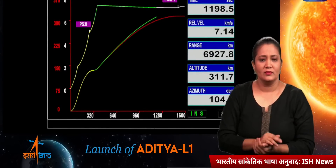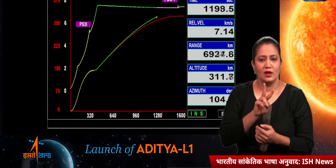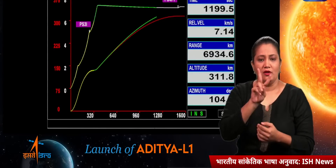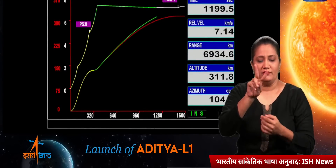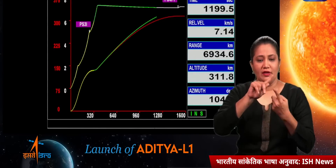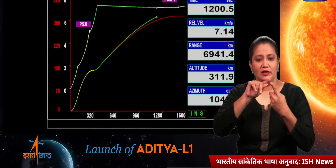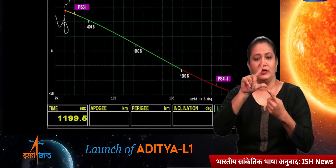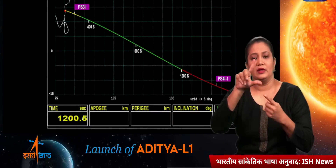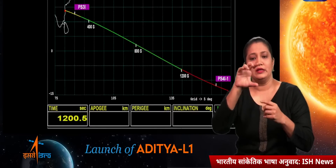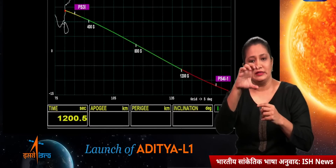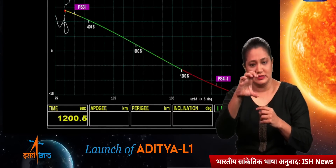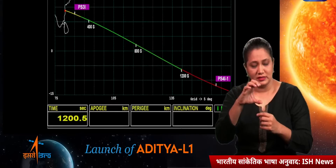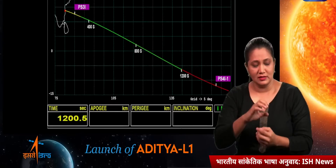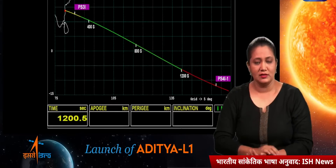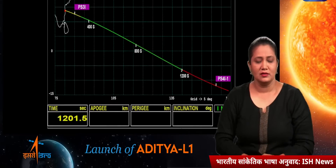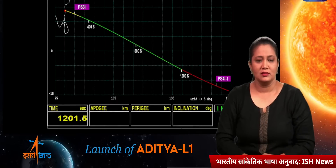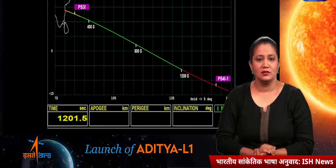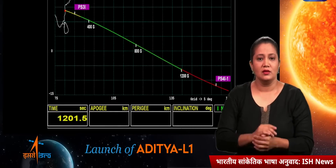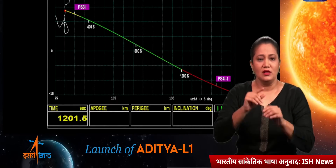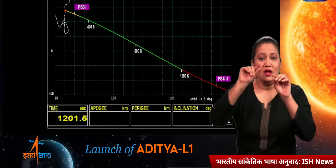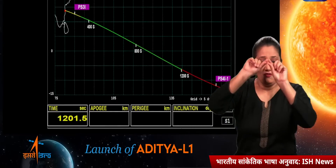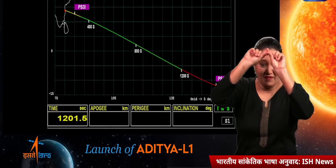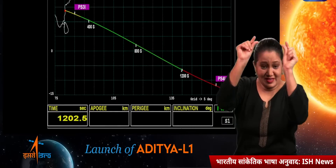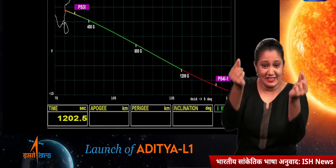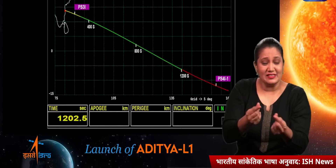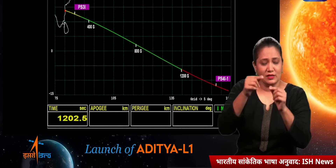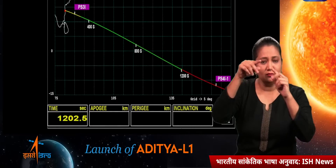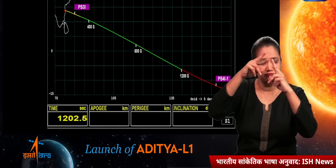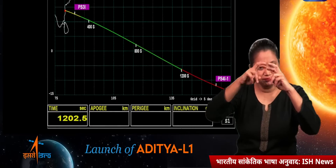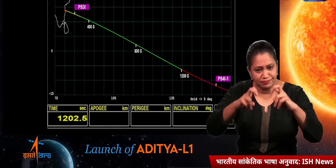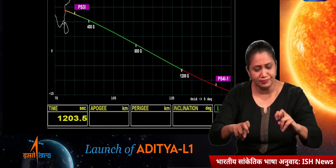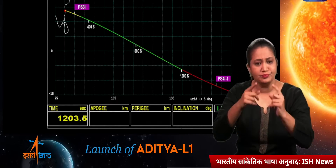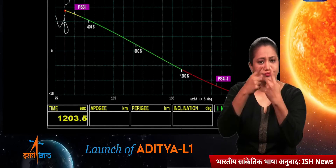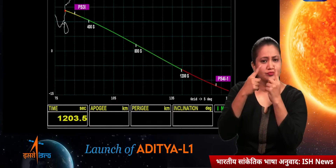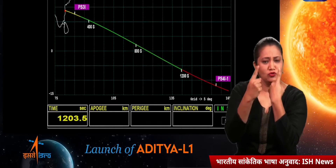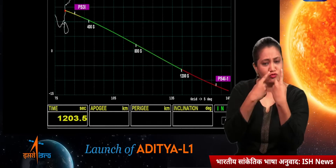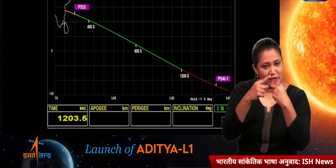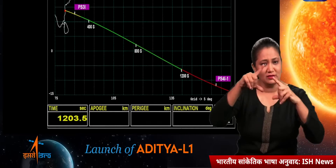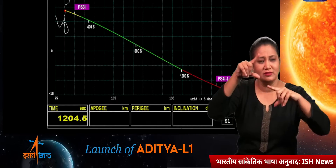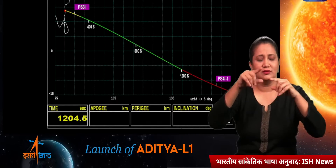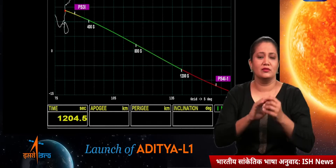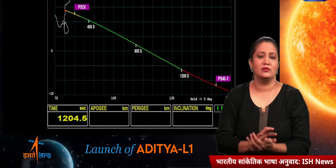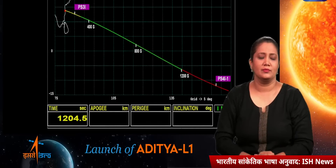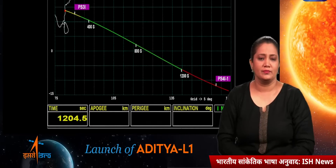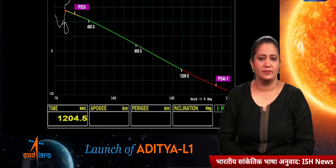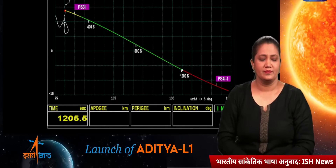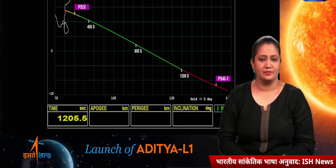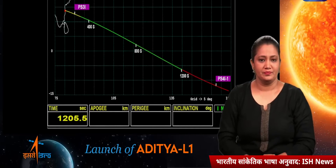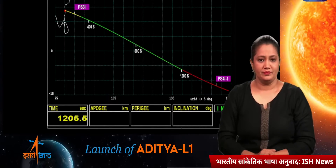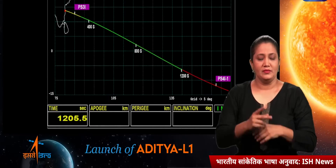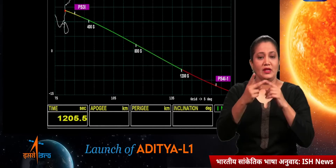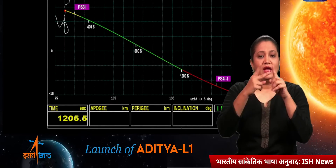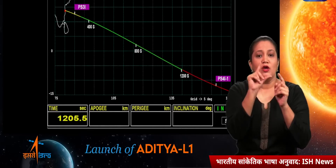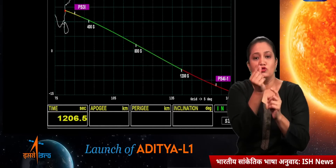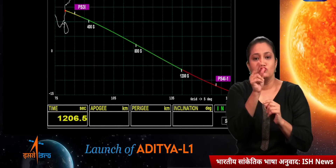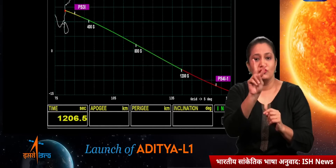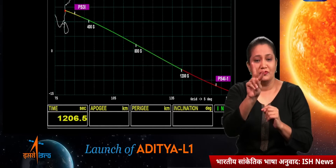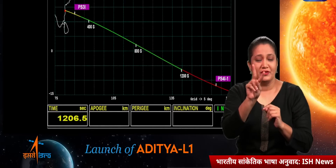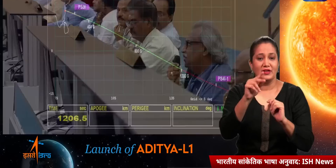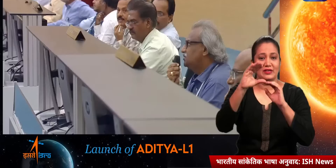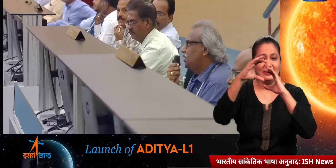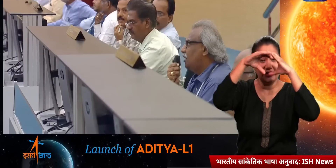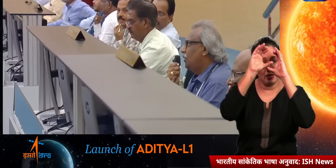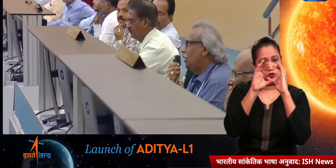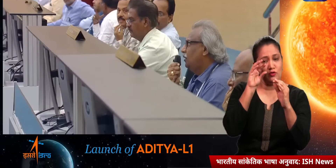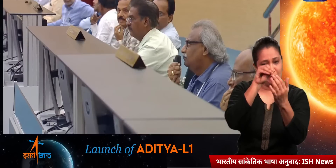VELC कोरोना प्रतिबिंबन और वर्णक्रम मापन के लिए है। सोलर अल्ट्रावायलेट इमेजिंग टेलीस्कोप